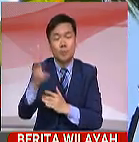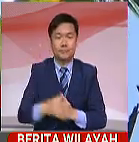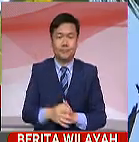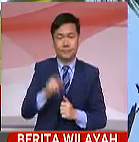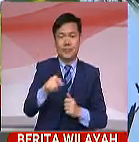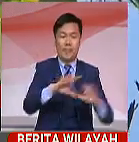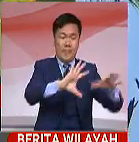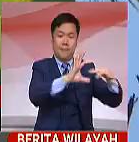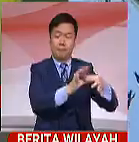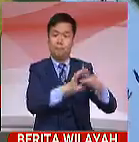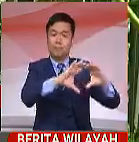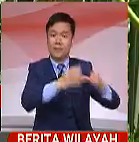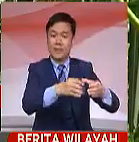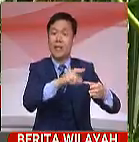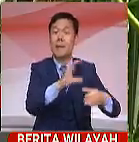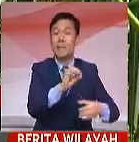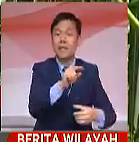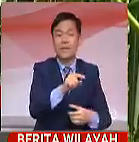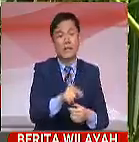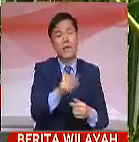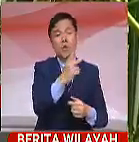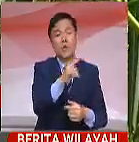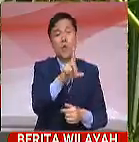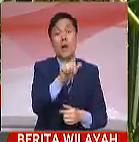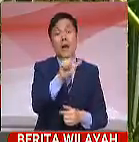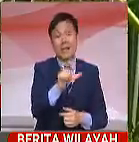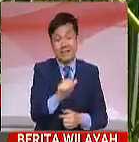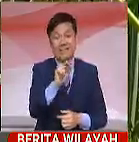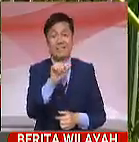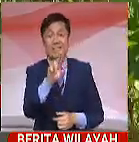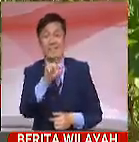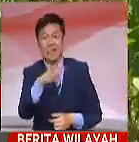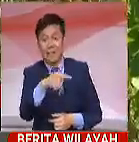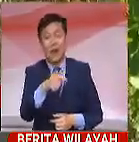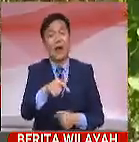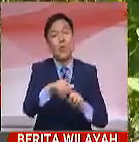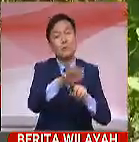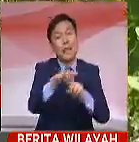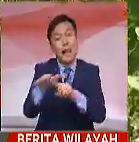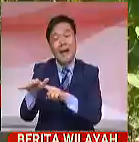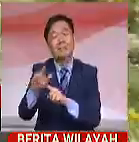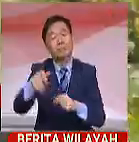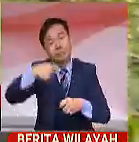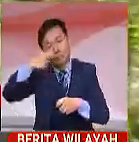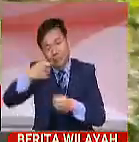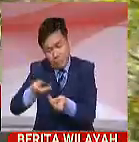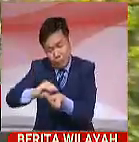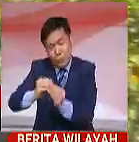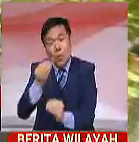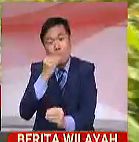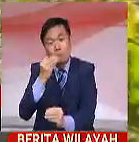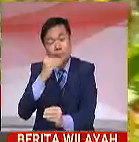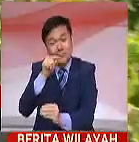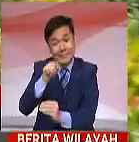Koperasi Sawah Gemilang Kampung Balai Berhad di Kuala Nerang turut mengusahakan tanaman ulam-ulaman itu. 480